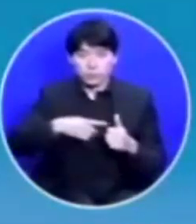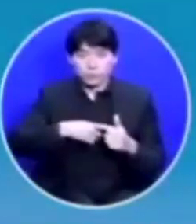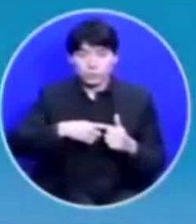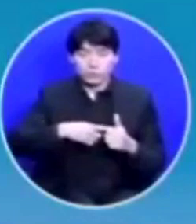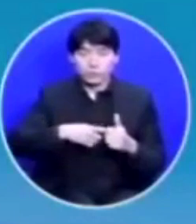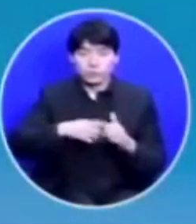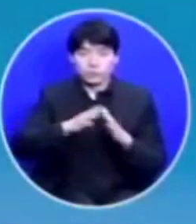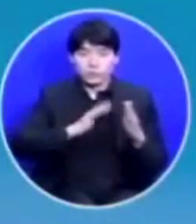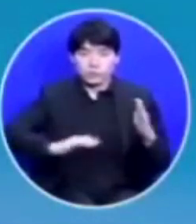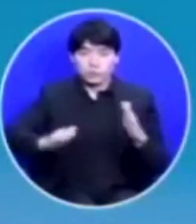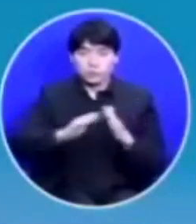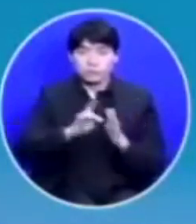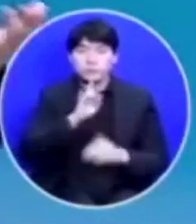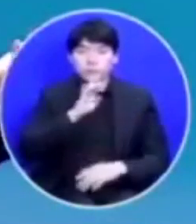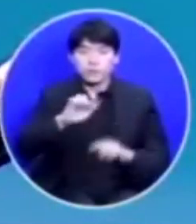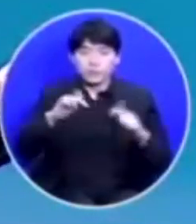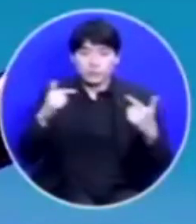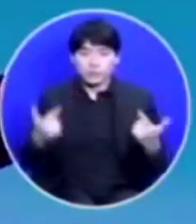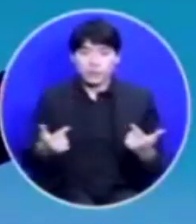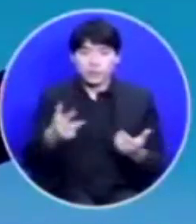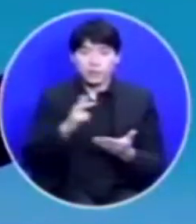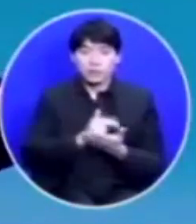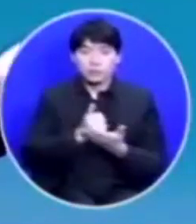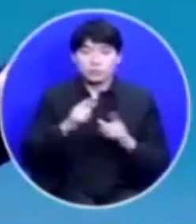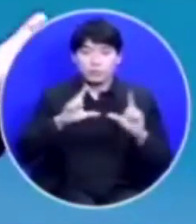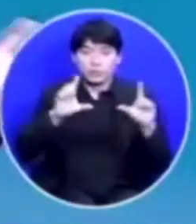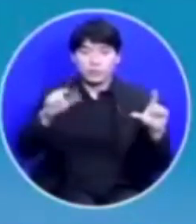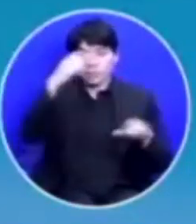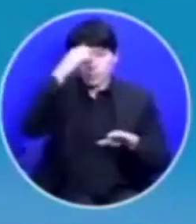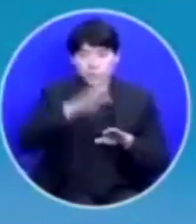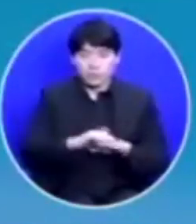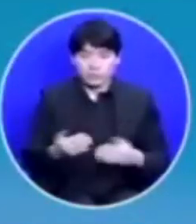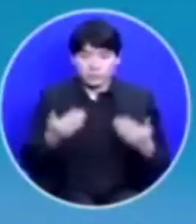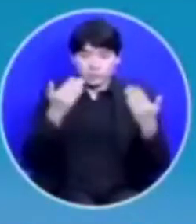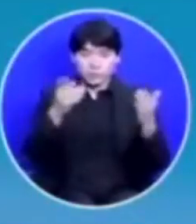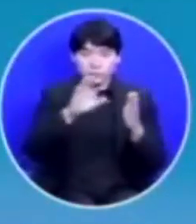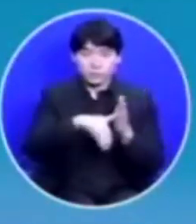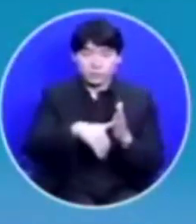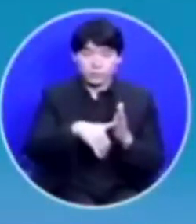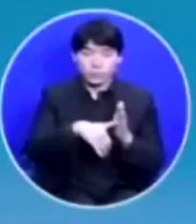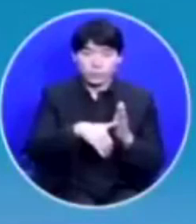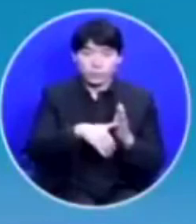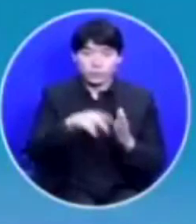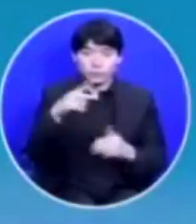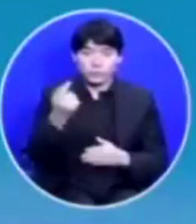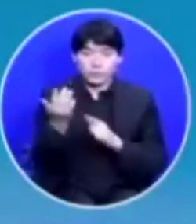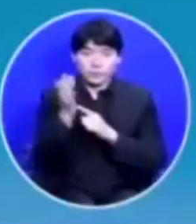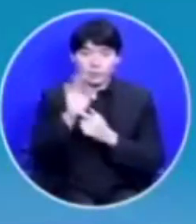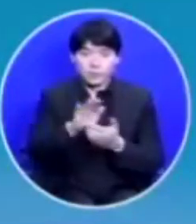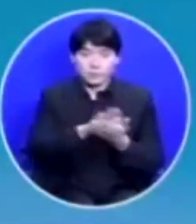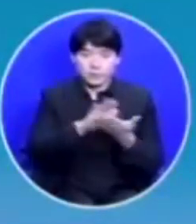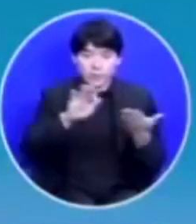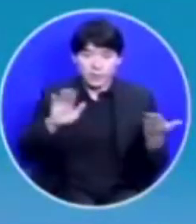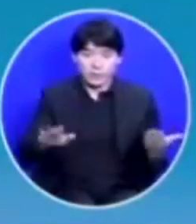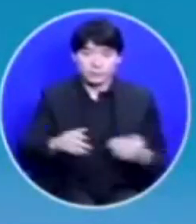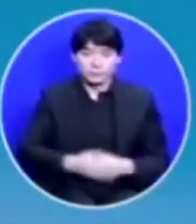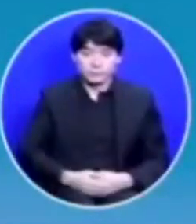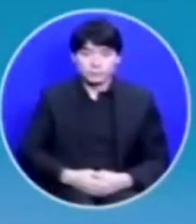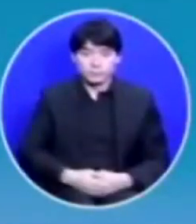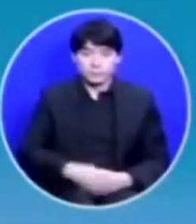뿐만 아니고 우리가 주일 예배 드릴 때도 영향을 미쳐요 주일 예배 드릴 때